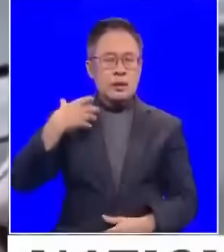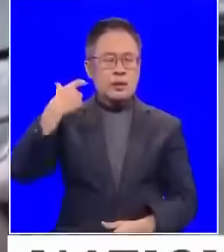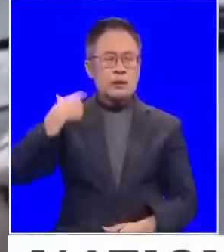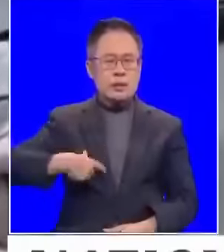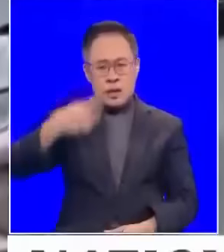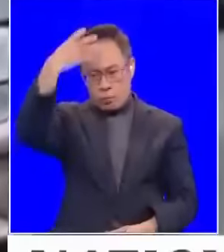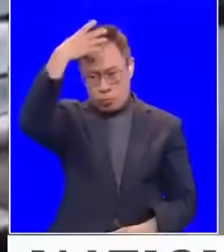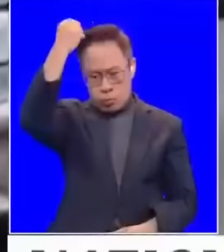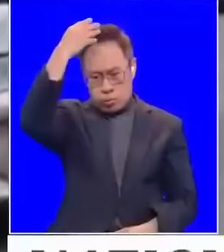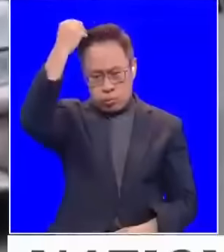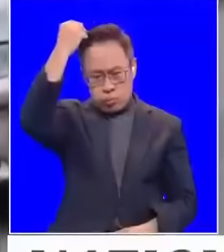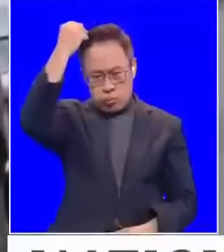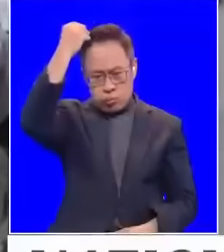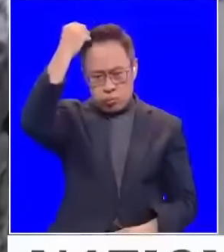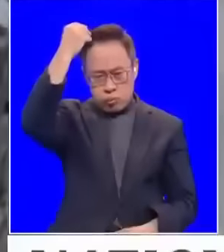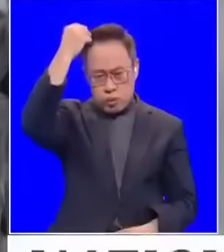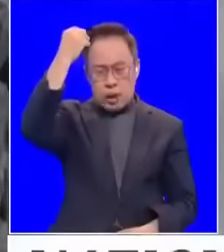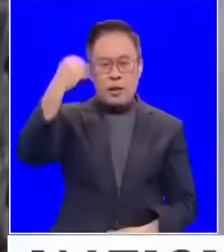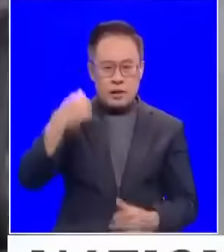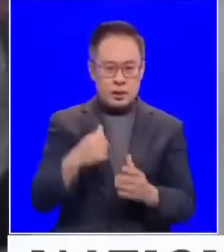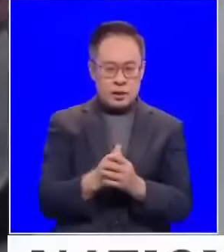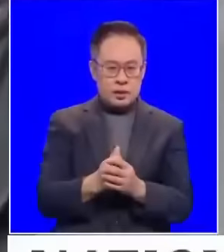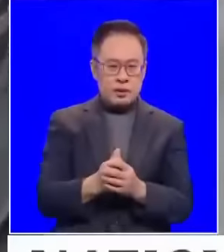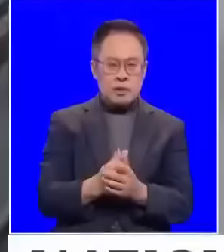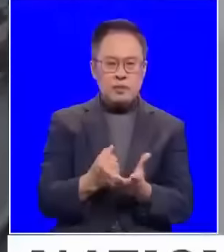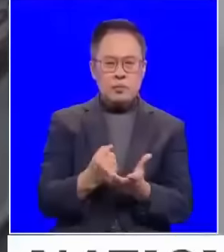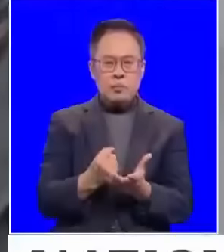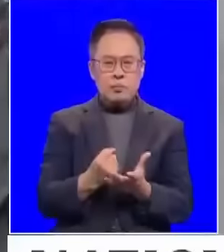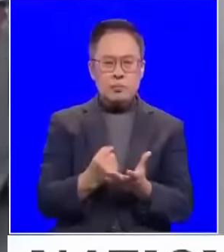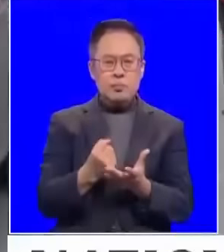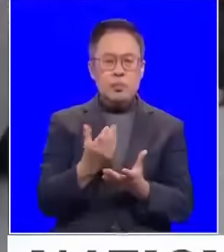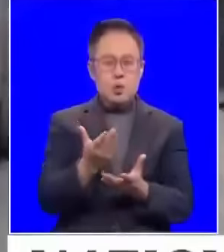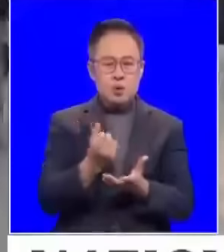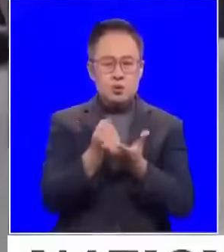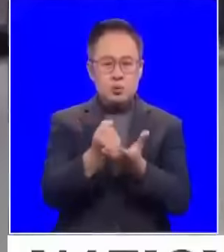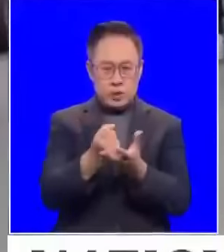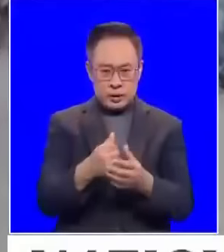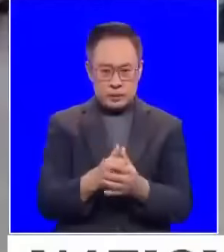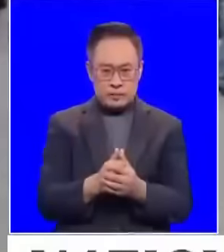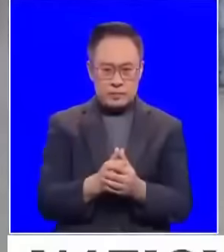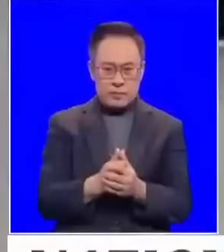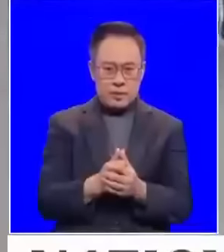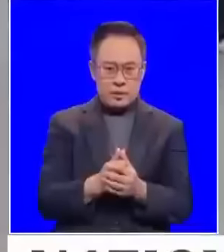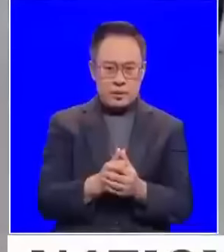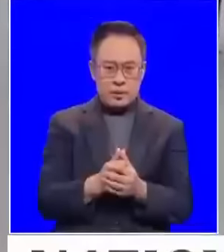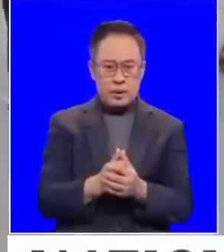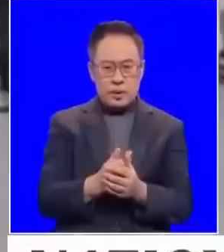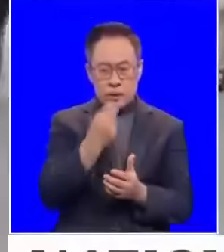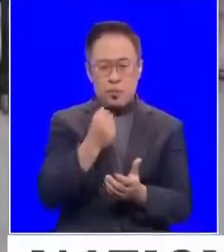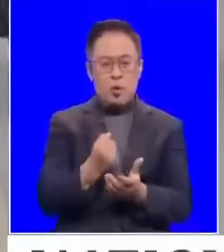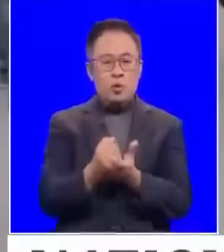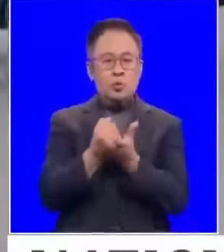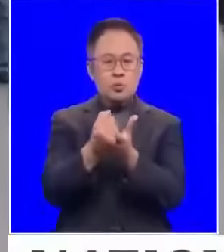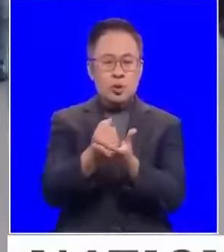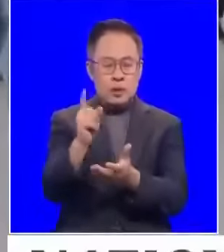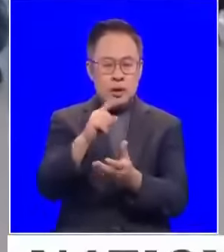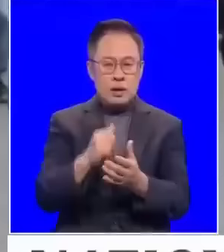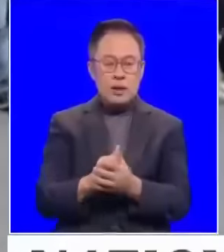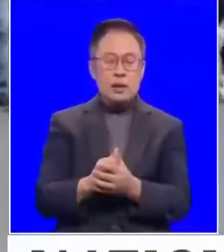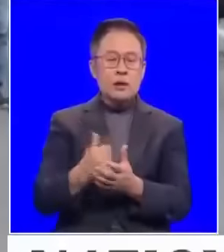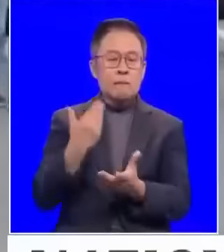กลุ่มนี้เนี่ยต้องบอกว่าไม่ได้เกี่ยวอะไรกับดีไอคอนนะคุณผู้ชม ค่ะ แต่เขามาร้องเพราะเขาบอกว่าเขาไปซื้อคอนโดในอำเภอหางด